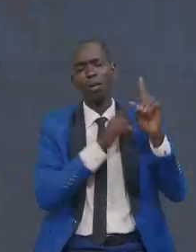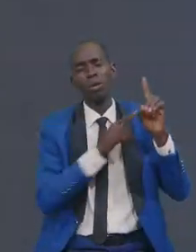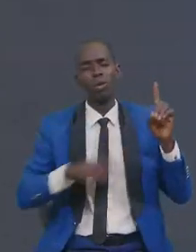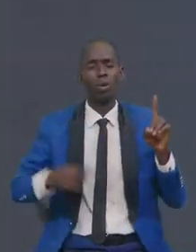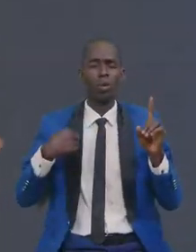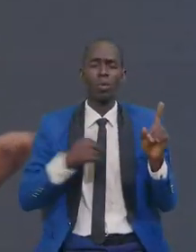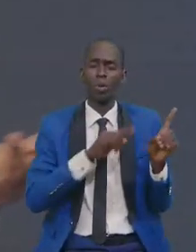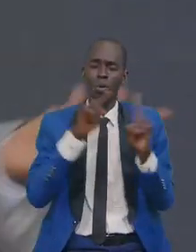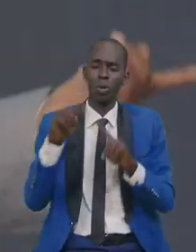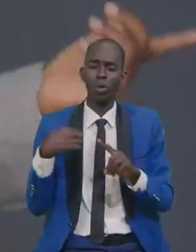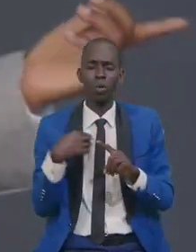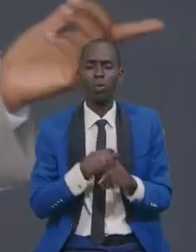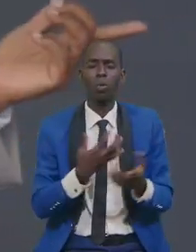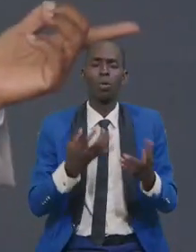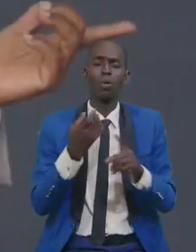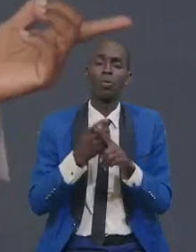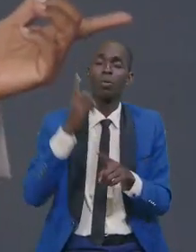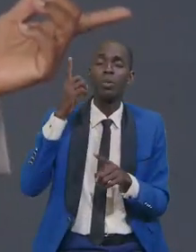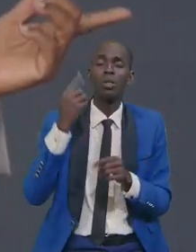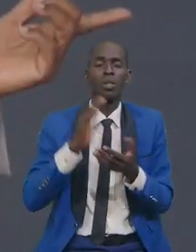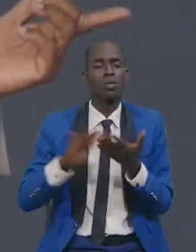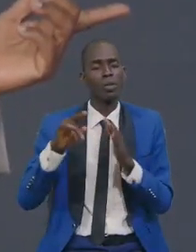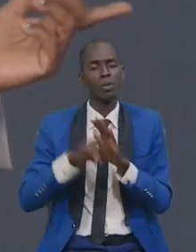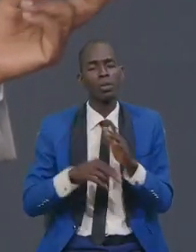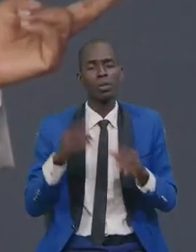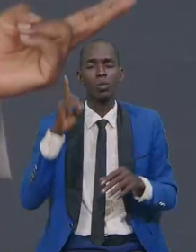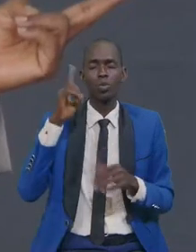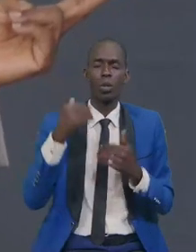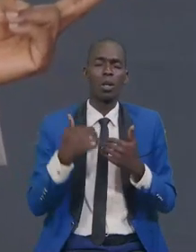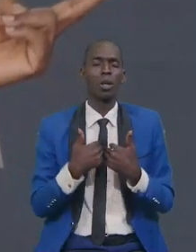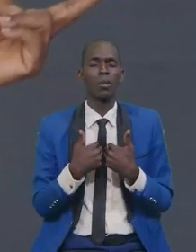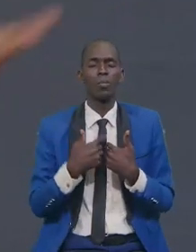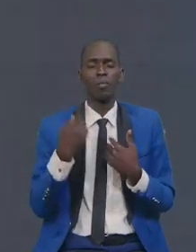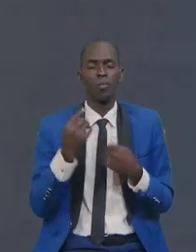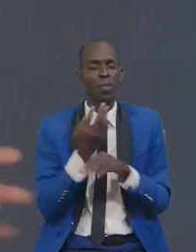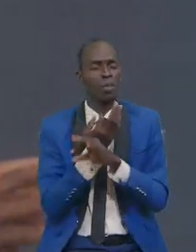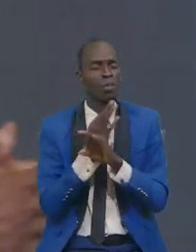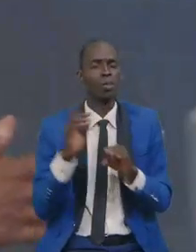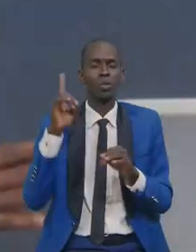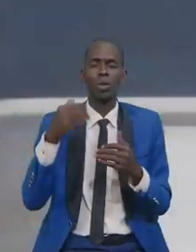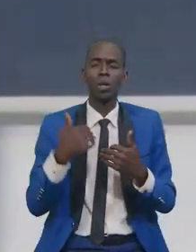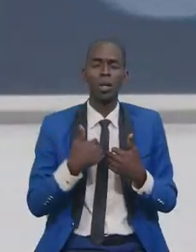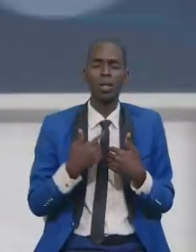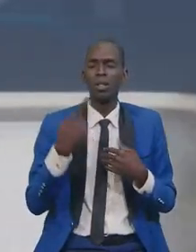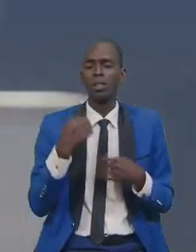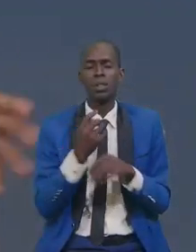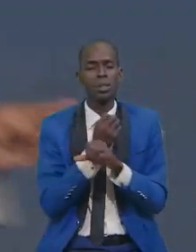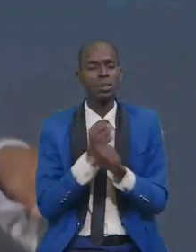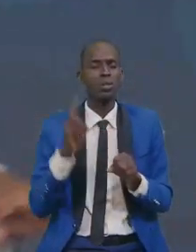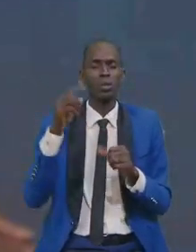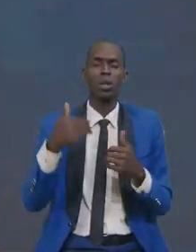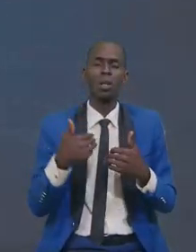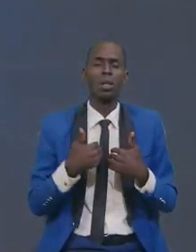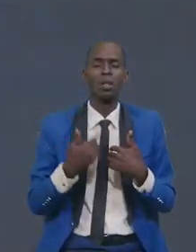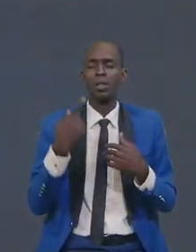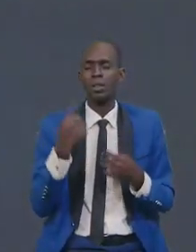nous venons et nous désirons de toi le pardon que tu as, la libération que tu as, le